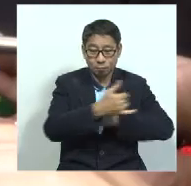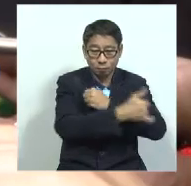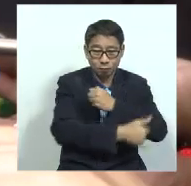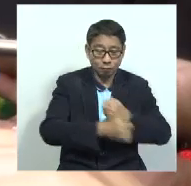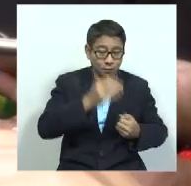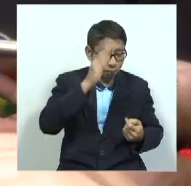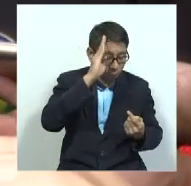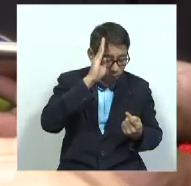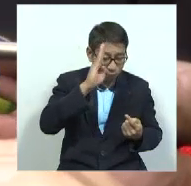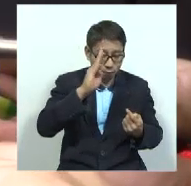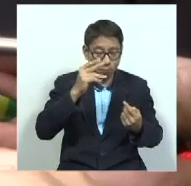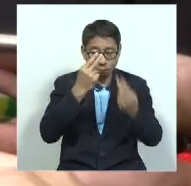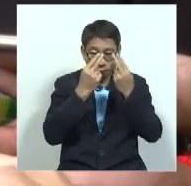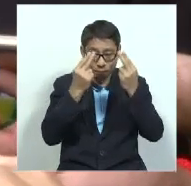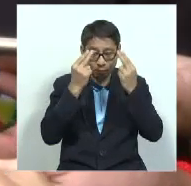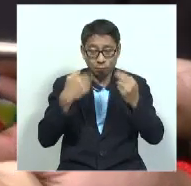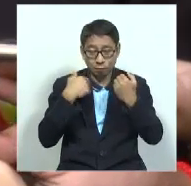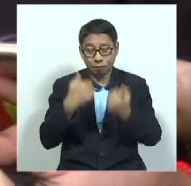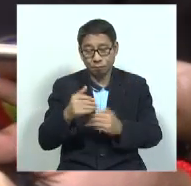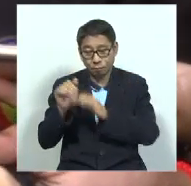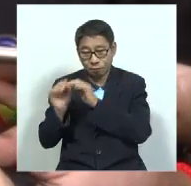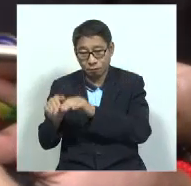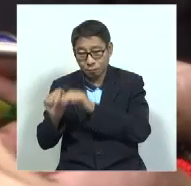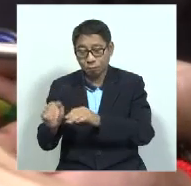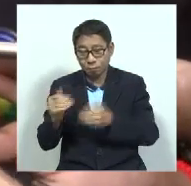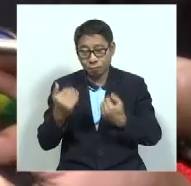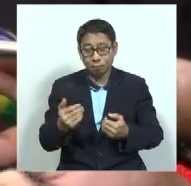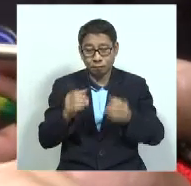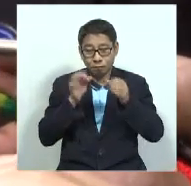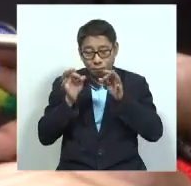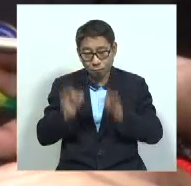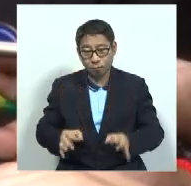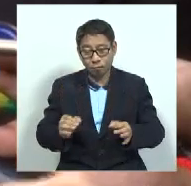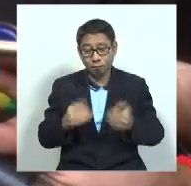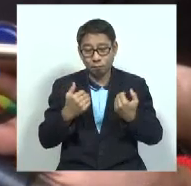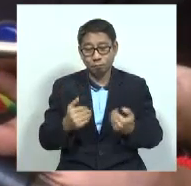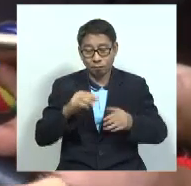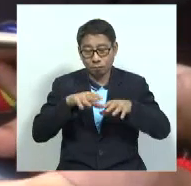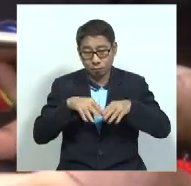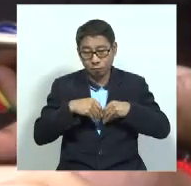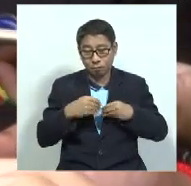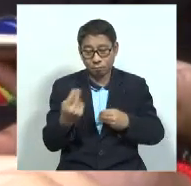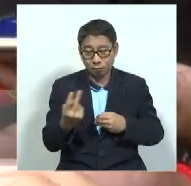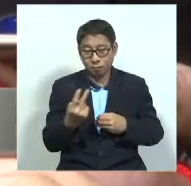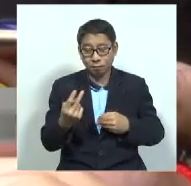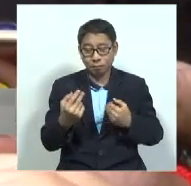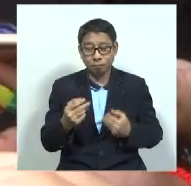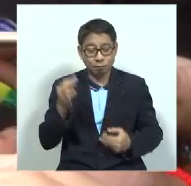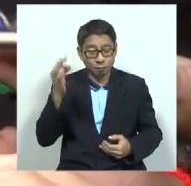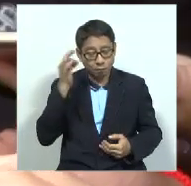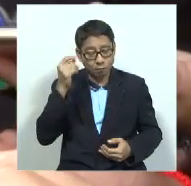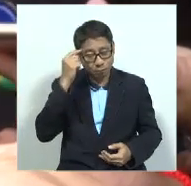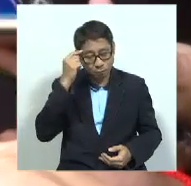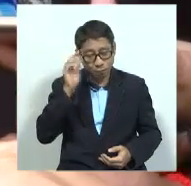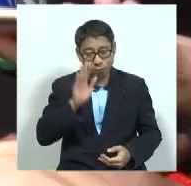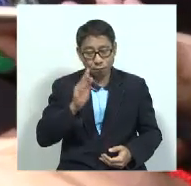ทศบาเรนและออสเตรเลียเพื่อให้ได้ข้อตกลงที่พอใจร่วมกันไปฟังประเด็นนี้จากอาจารย์วิษณุเครืองามกันสักหน่อย